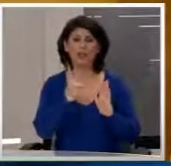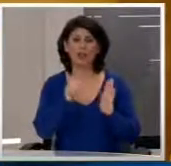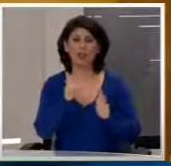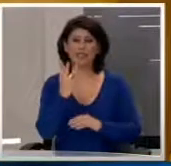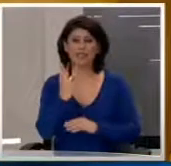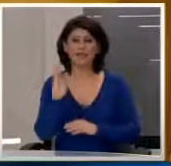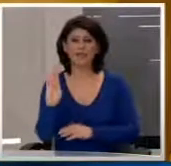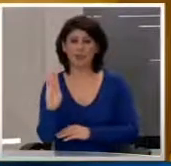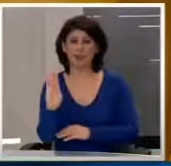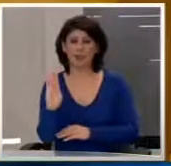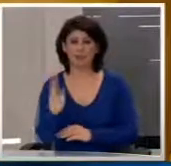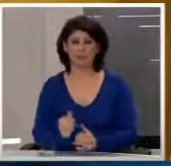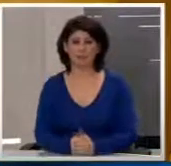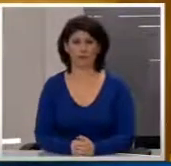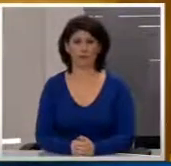263β.